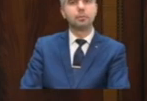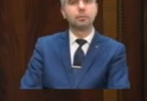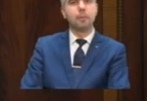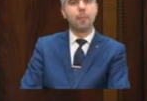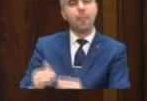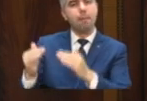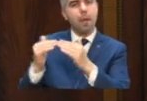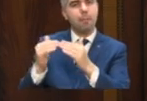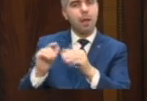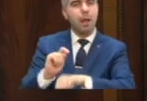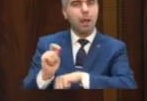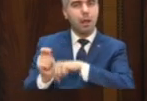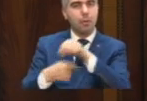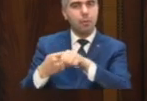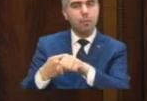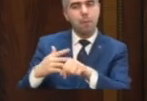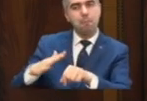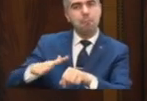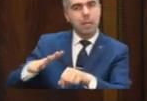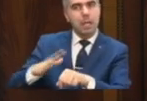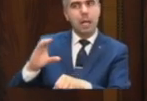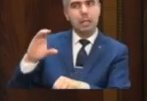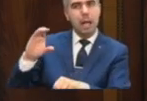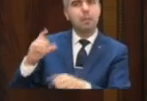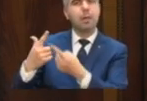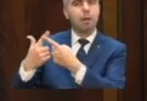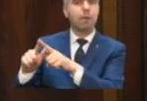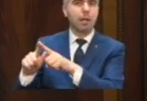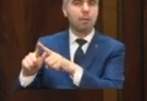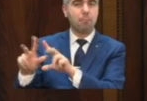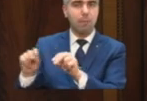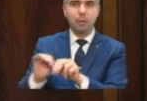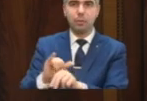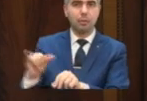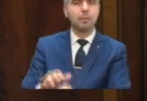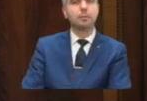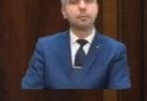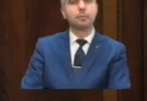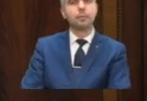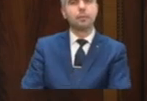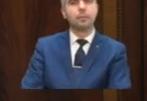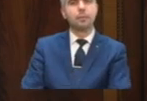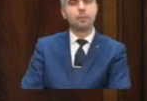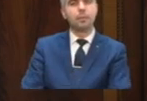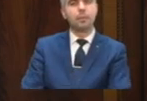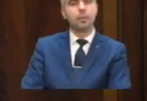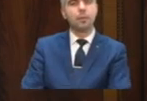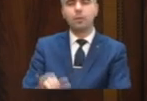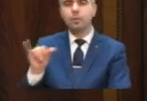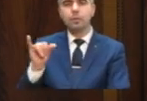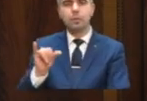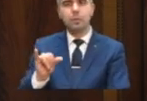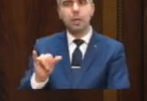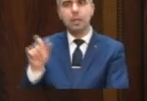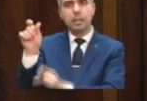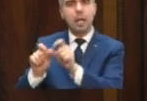نقارنها بالعالم القروي للمدن الكبرى مثل الضربدة وغيرها. فإلى متى ستظل سكنة العالم القروي تعاني من